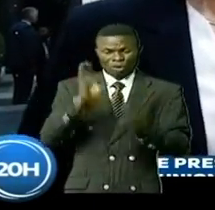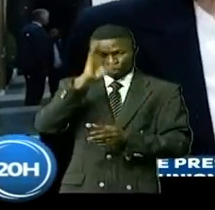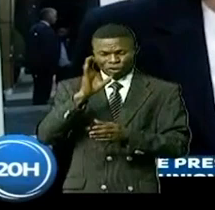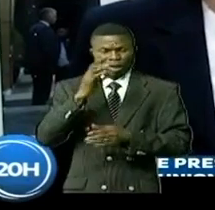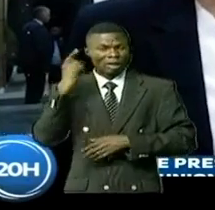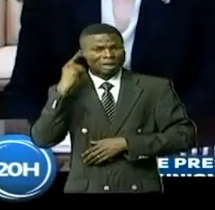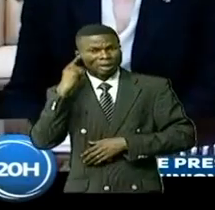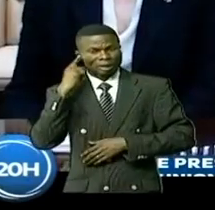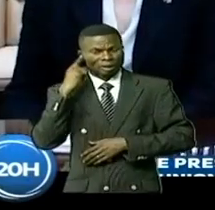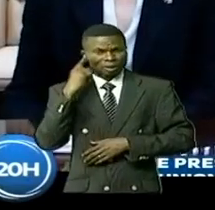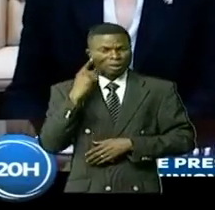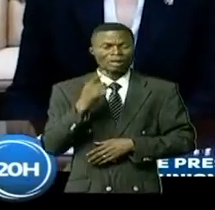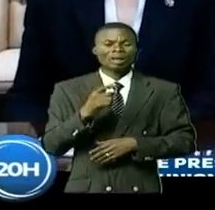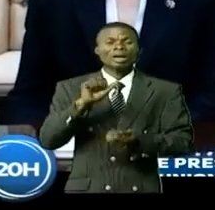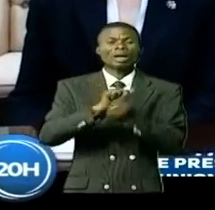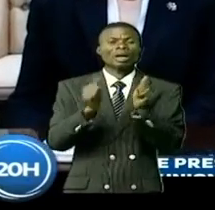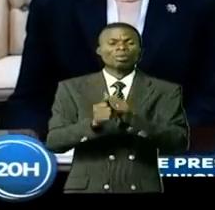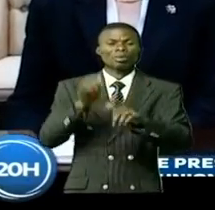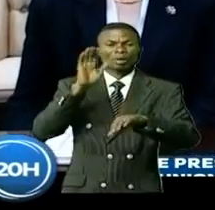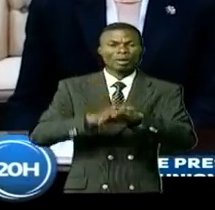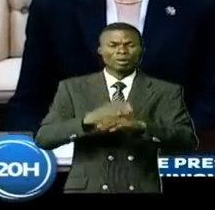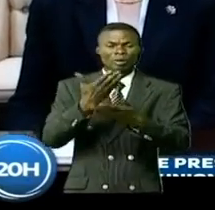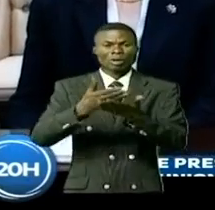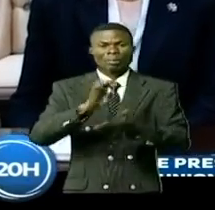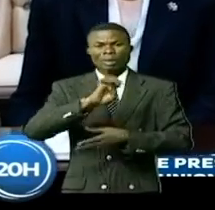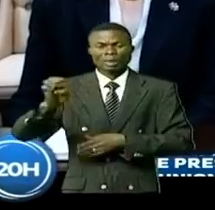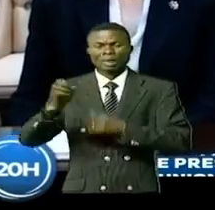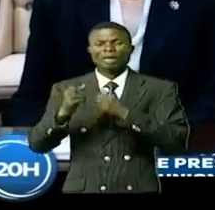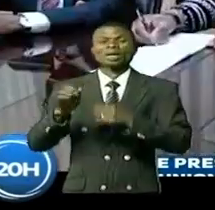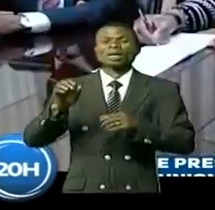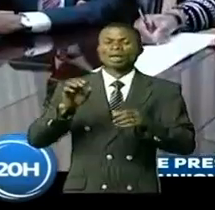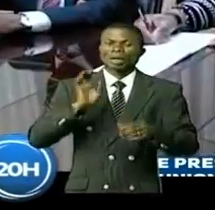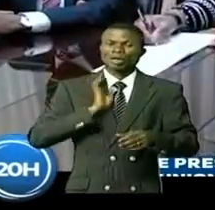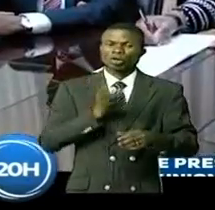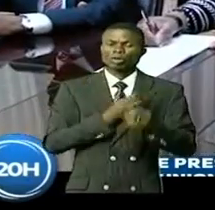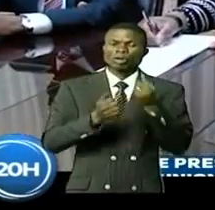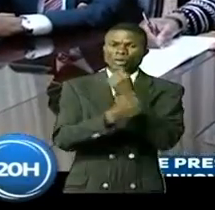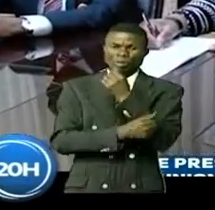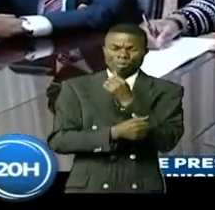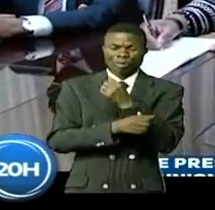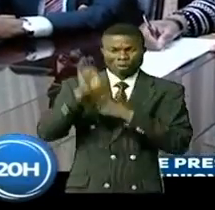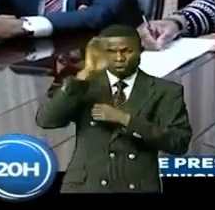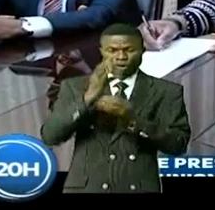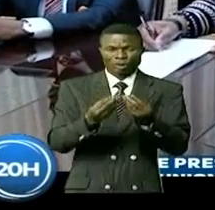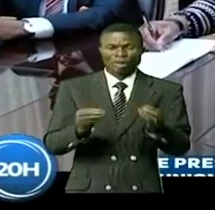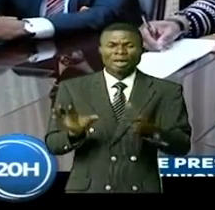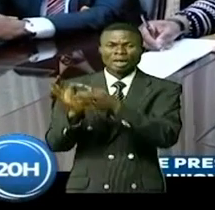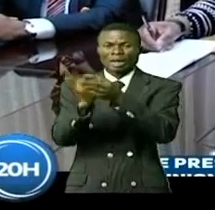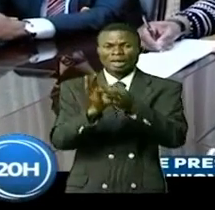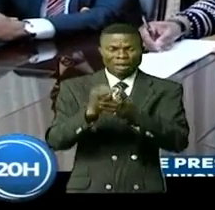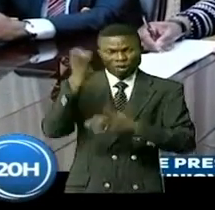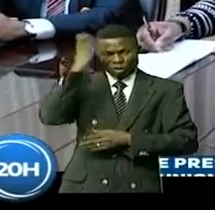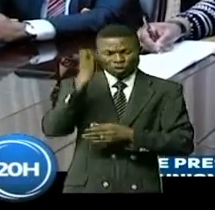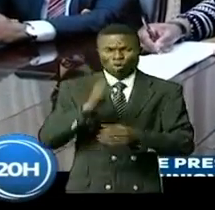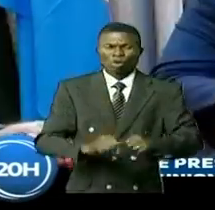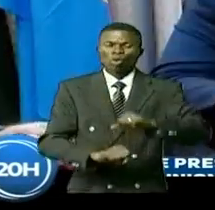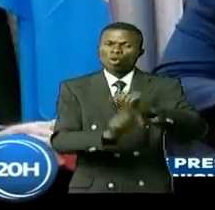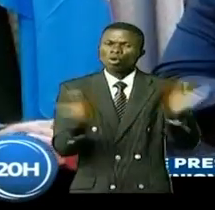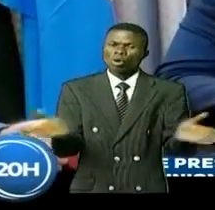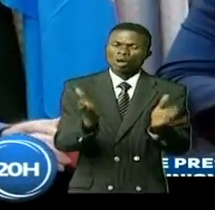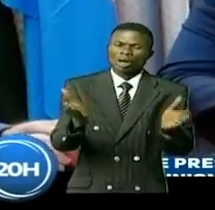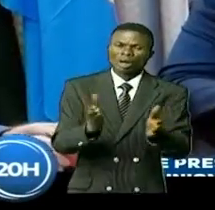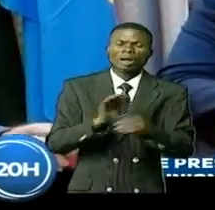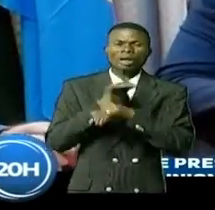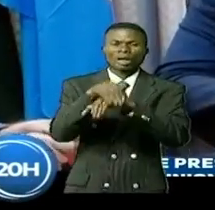écouter, savoir ce qui se passe dans l'est de la RDC, pour envisager comment l'Union européenne peut renforcer son engagement